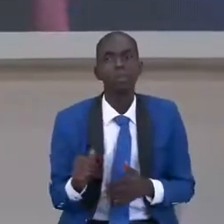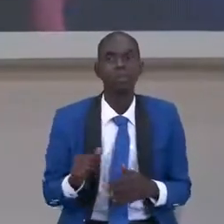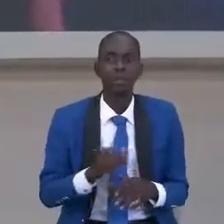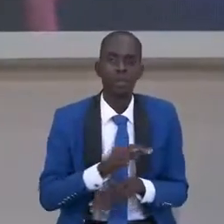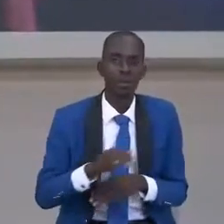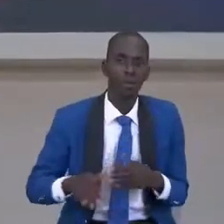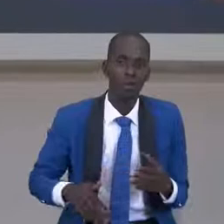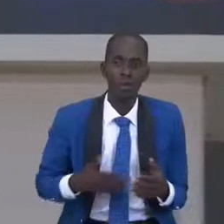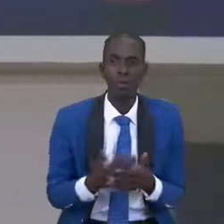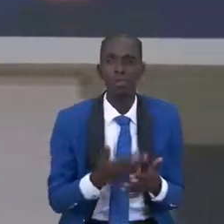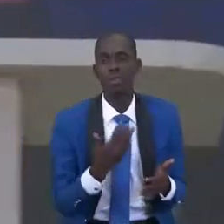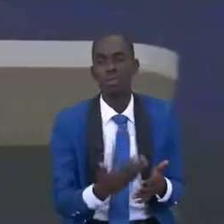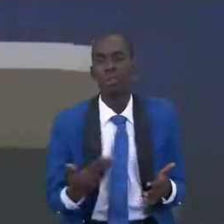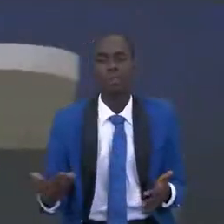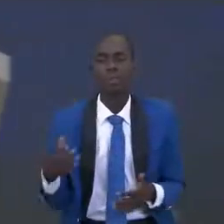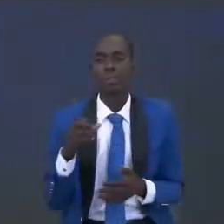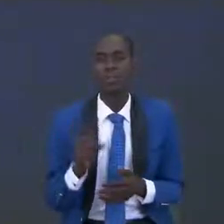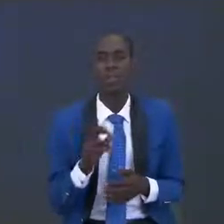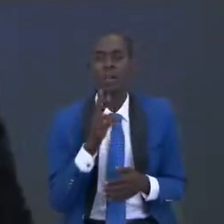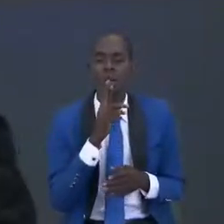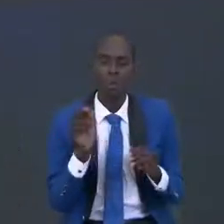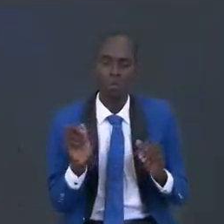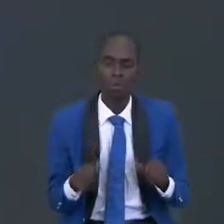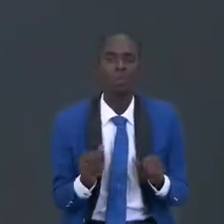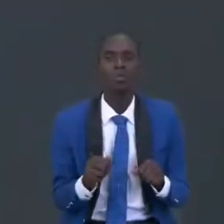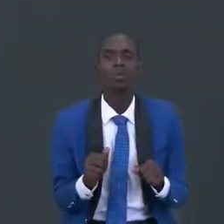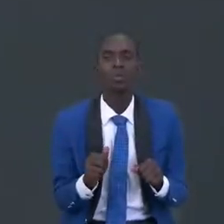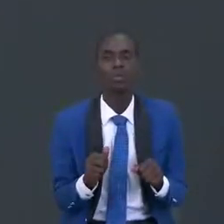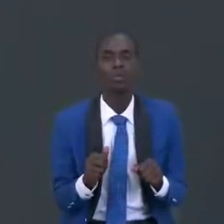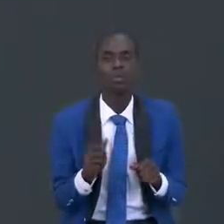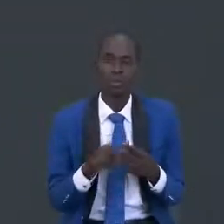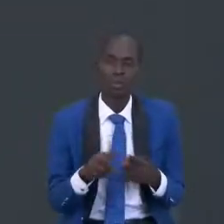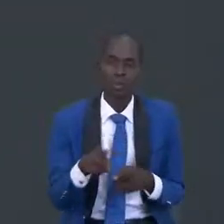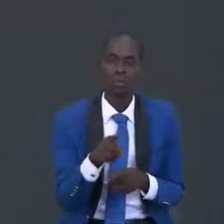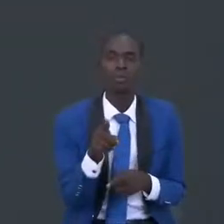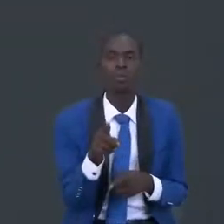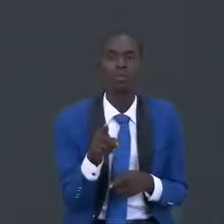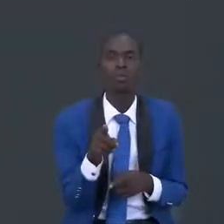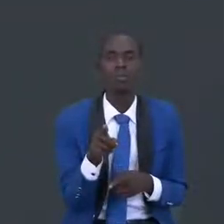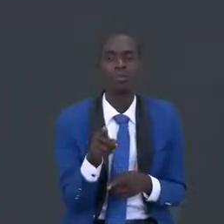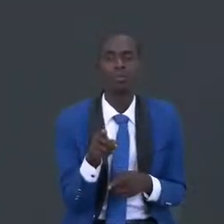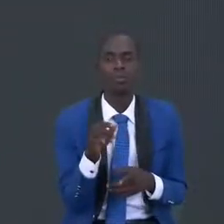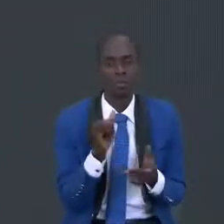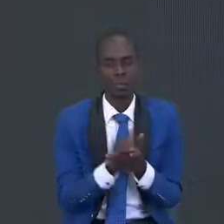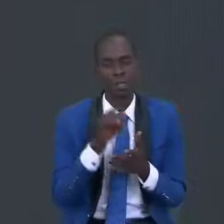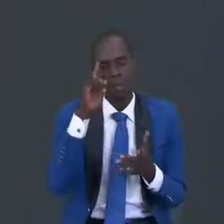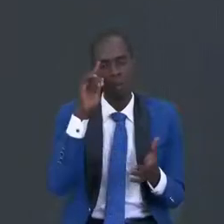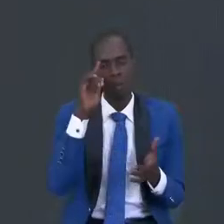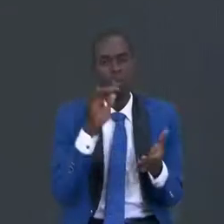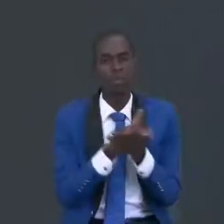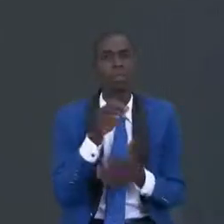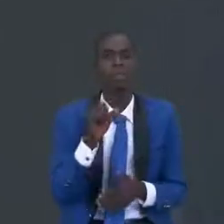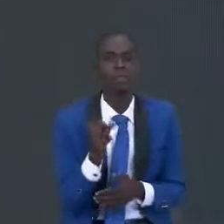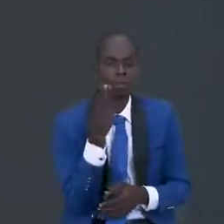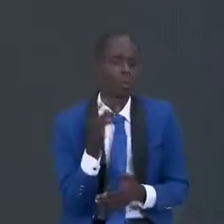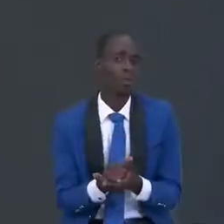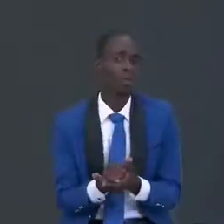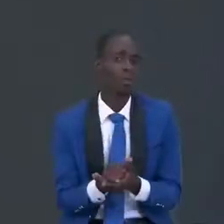tout est possible à celui qui croit. Regardez